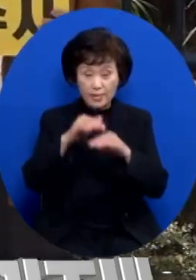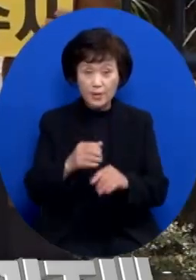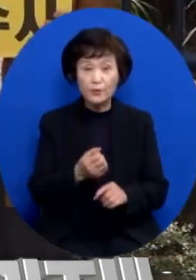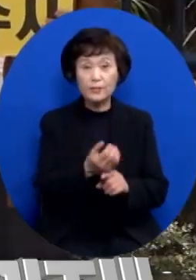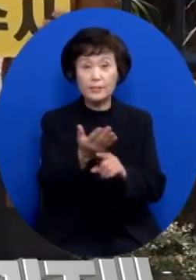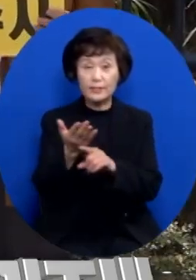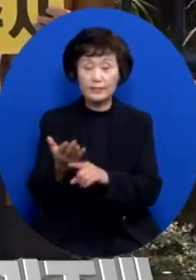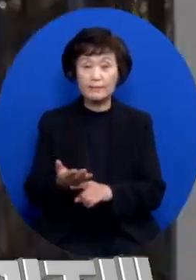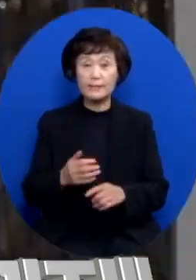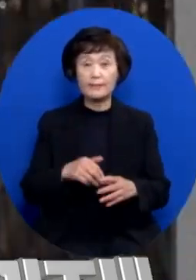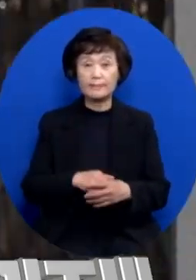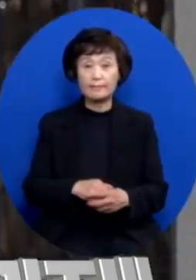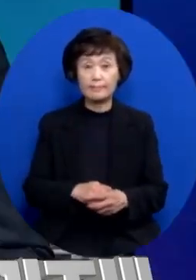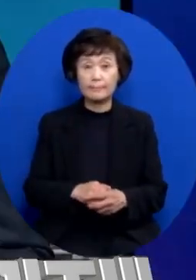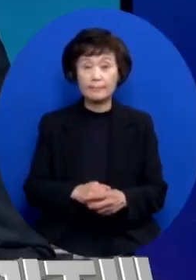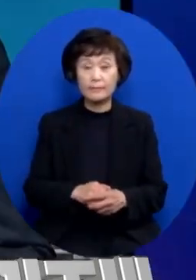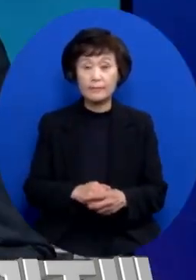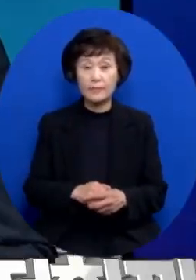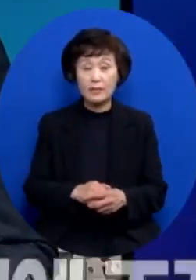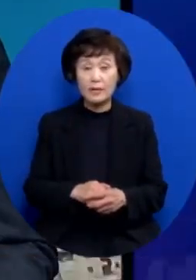관련 소식 전해드리겠습니다.